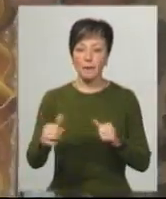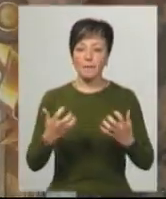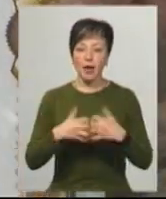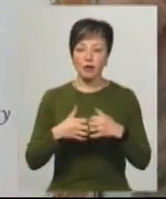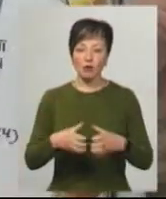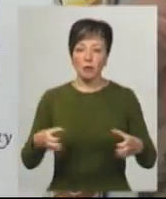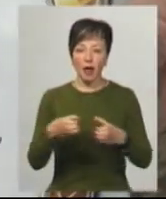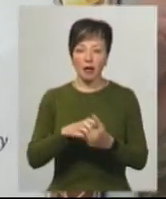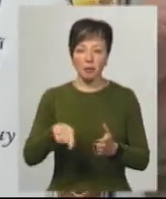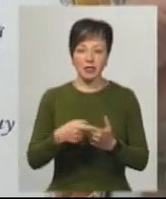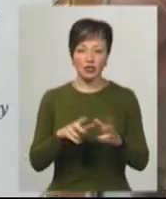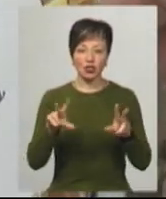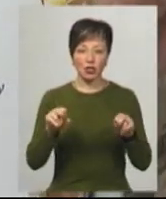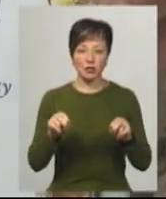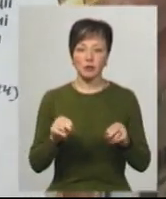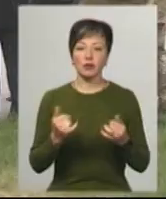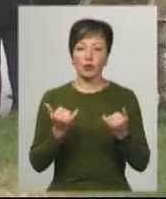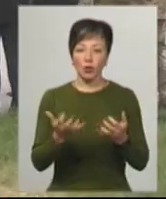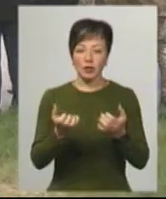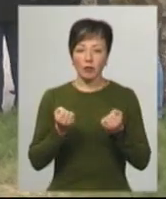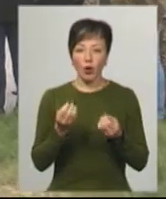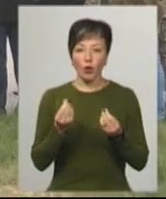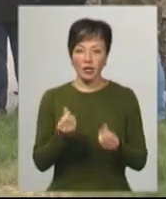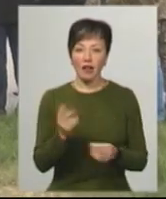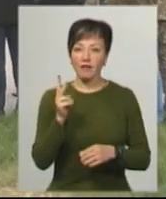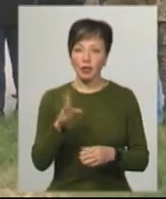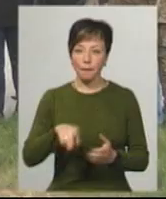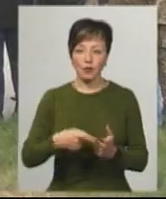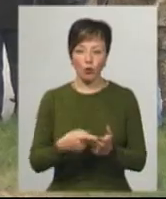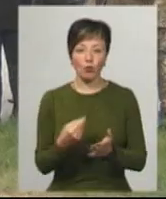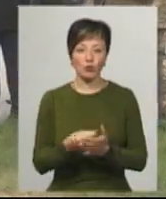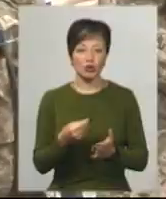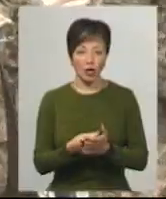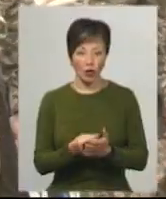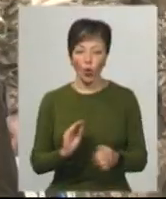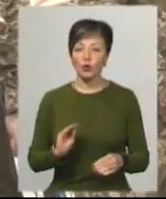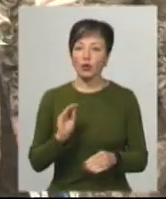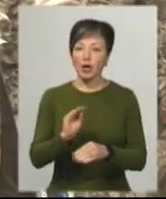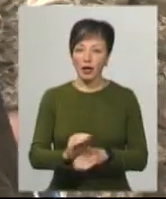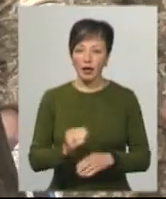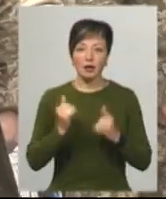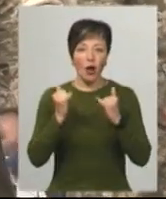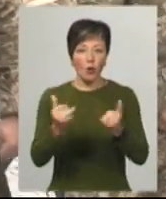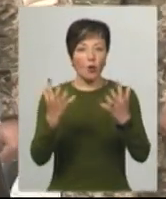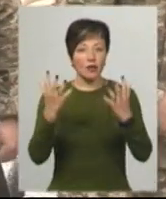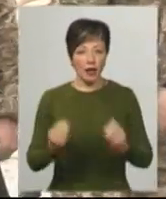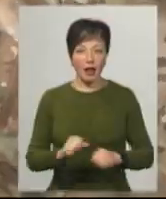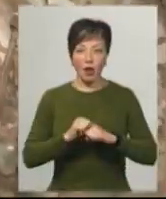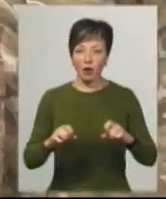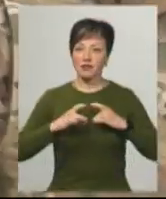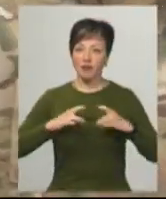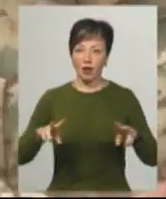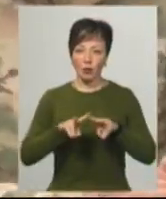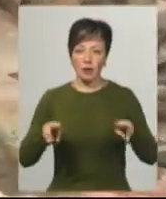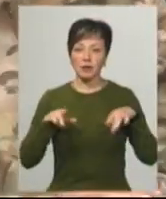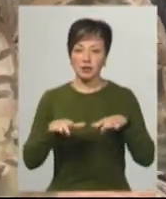Щастя. Сьогодні ветеран АТО отримав гроші на квартиру із міського бюджету. Руслан Пивоварчук додає, для нього День Героїв – свято, а подібні заходи,